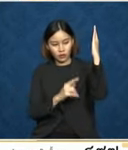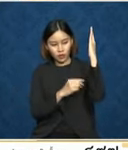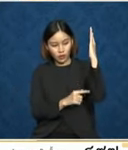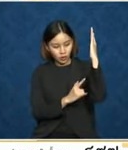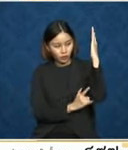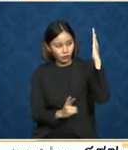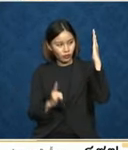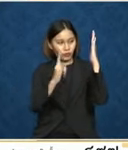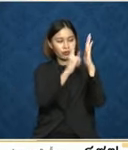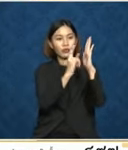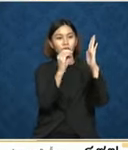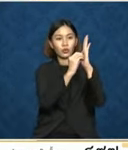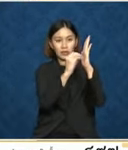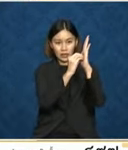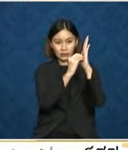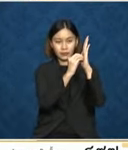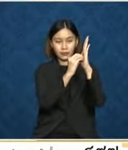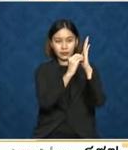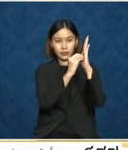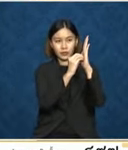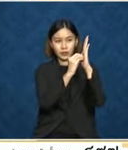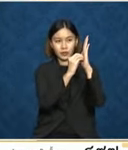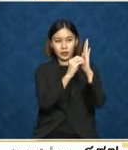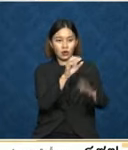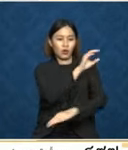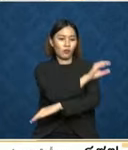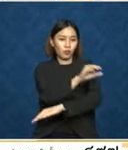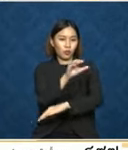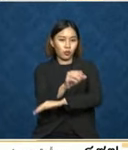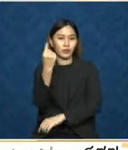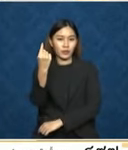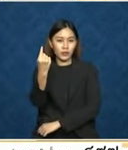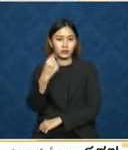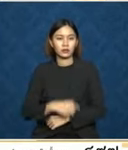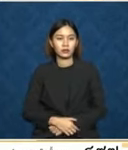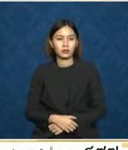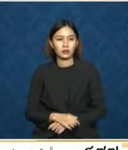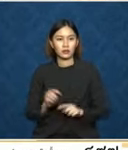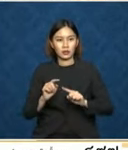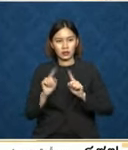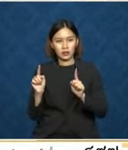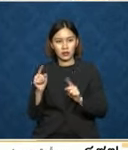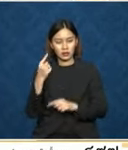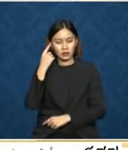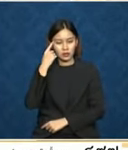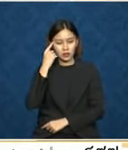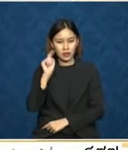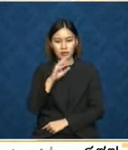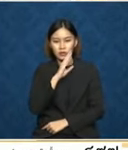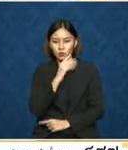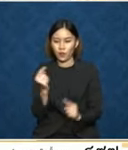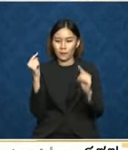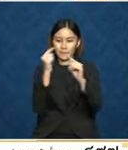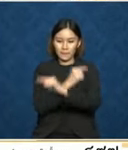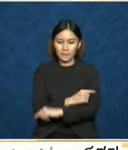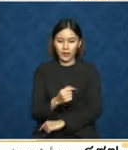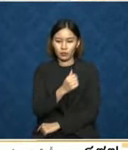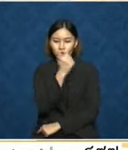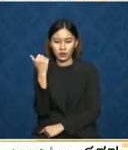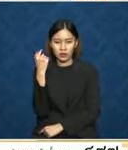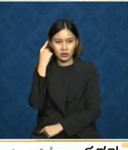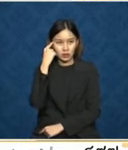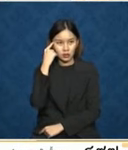สุวรรณภูมิ 1สายการบินกลัวจะว่าพอมีการทดแทนด้วยสายการบินอื่นควรจะเป็นลงที่ดอนเมืองทั้งหมดก็